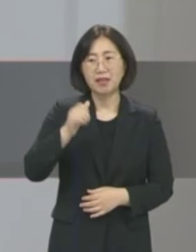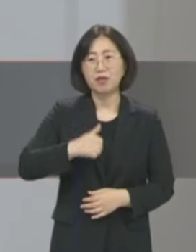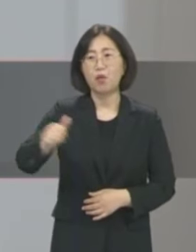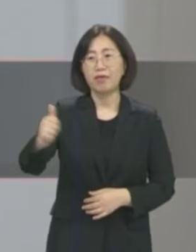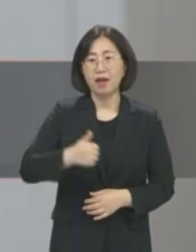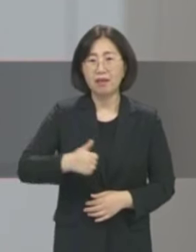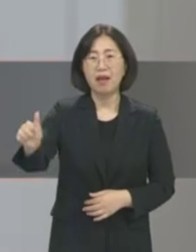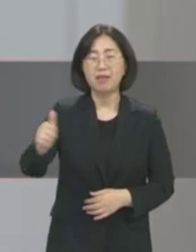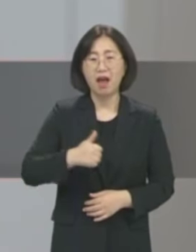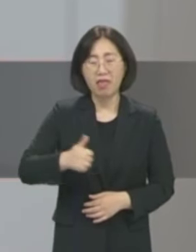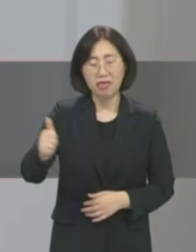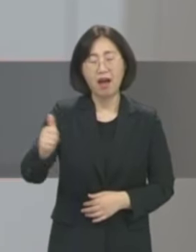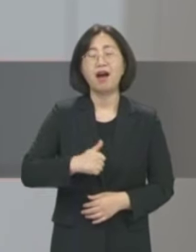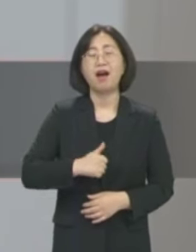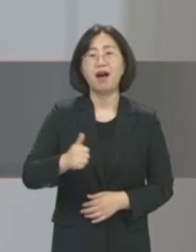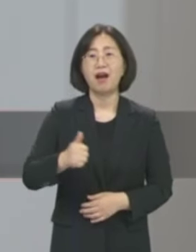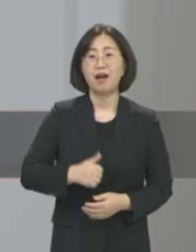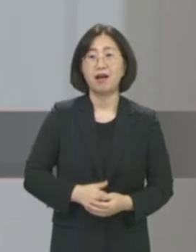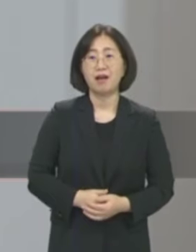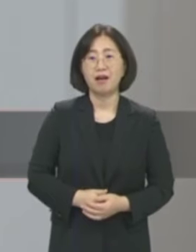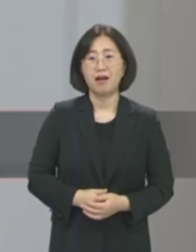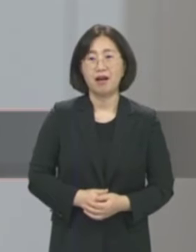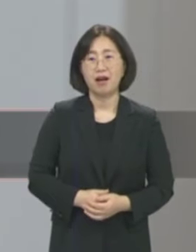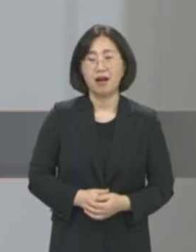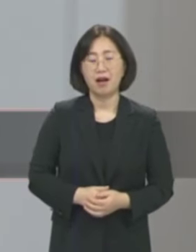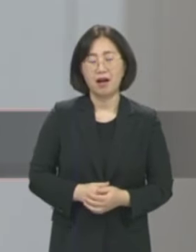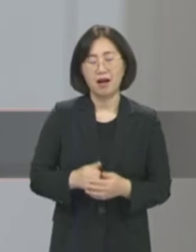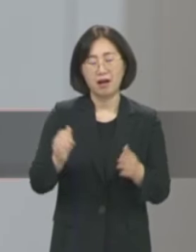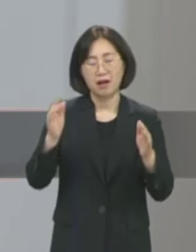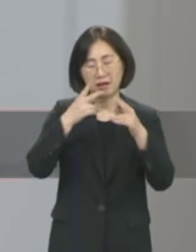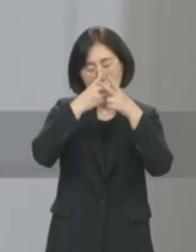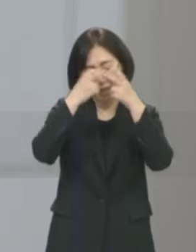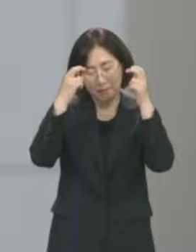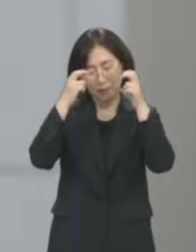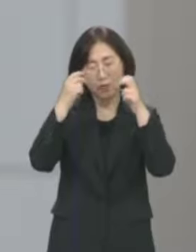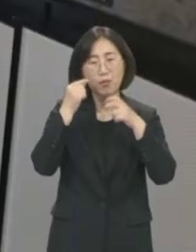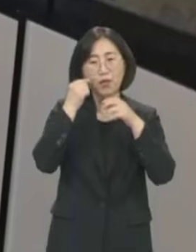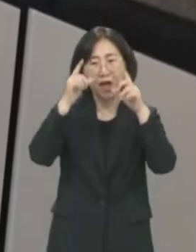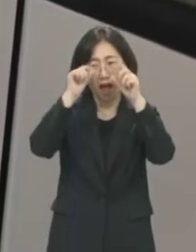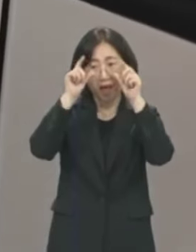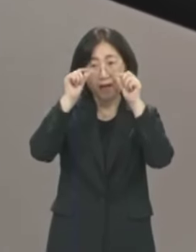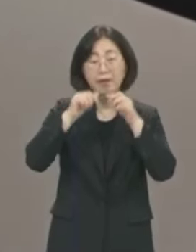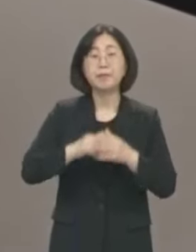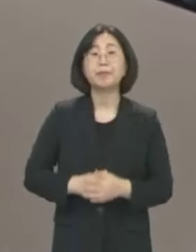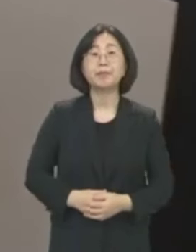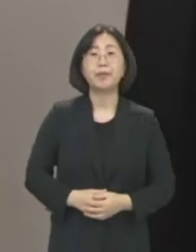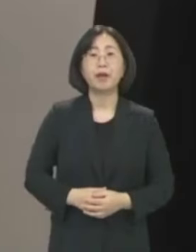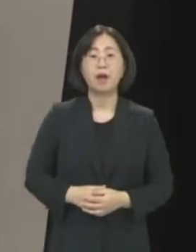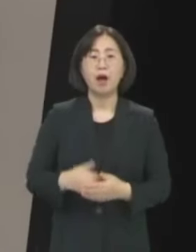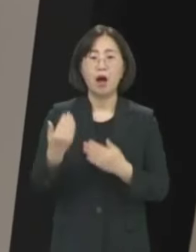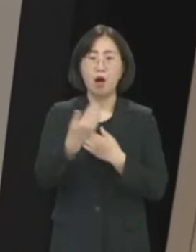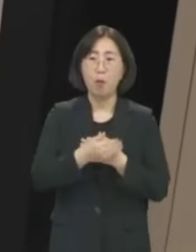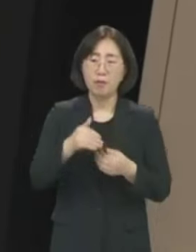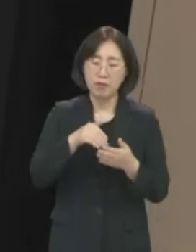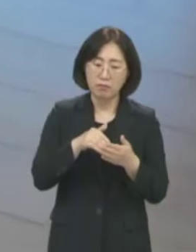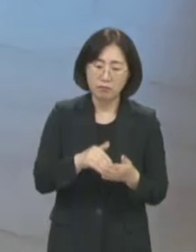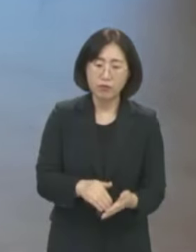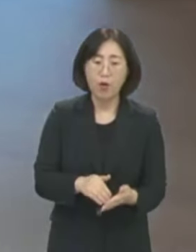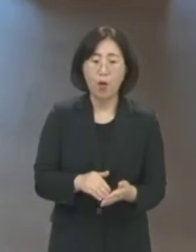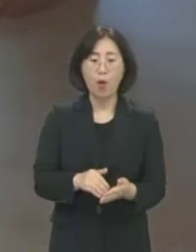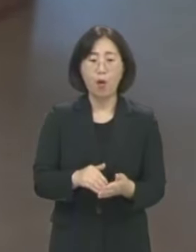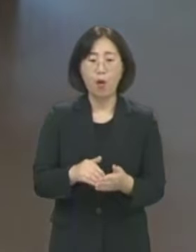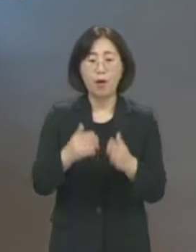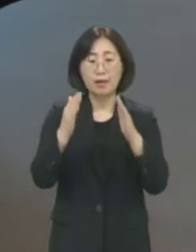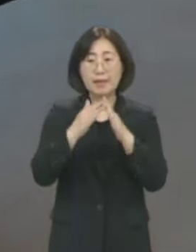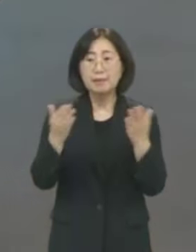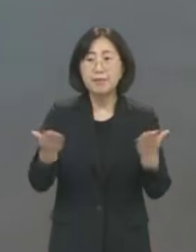가는 횟수도 좀 많이 늘었고 그러다 보니 잠이 깨고. 몸이 무거워지며 간단했던